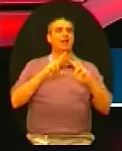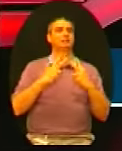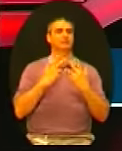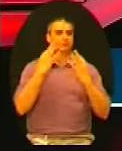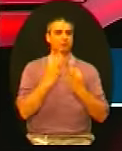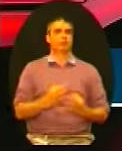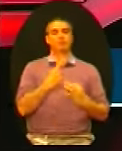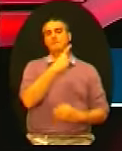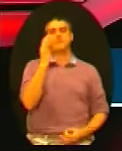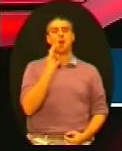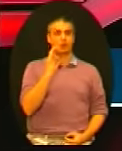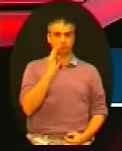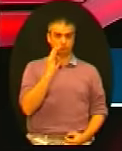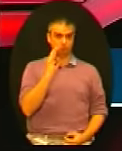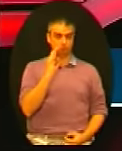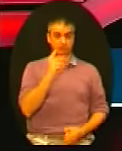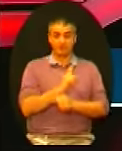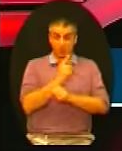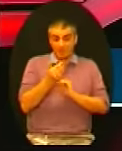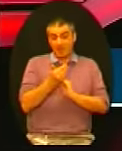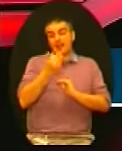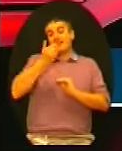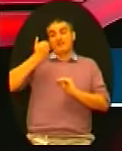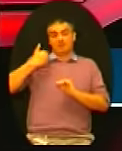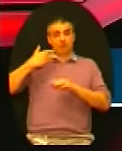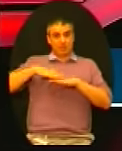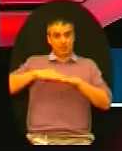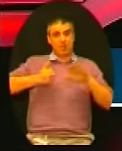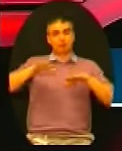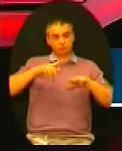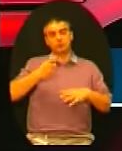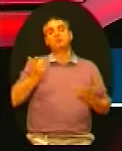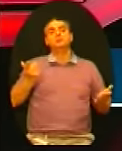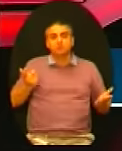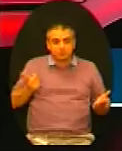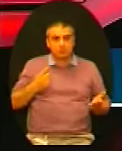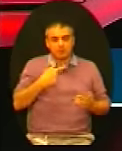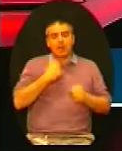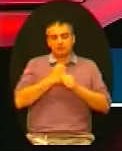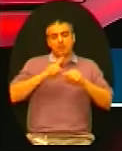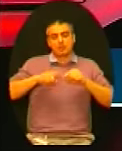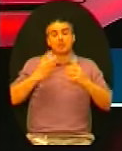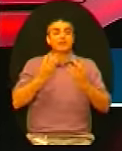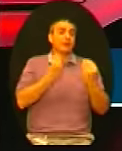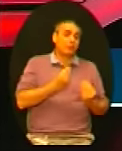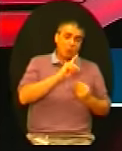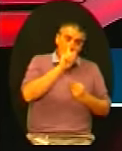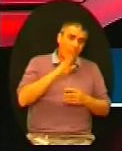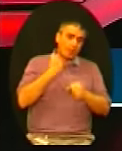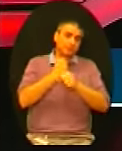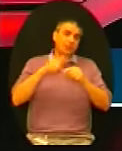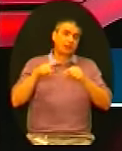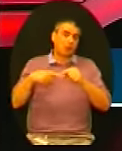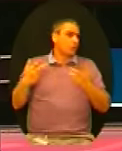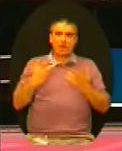ציבור ב-100% בתקופה שקדמה לכהונתי כראש ממשלה, אומר אולמרט, עשיתי הרבה דברים טובים, יכול להיות שגם עשיתי